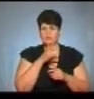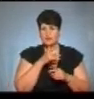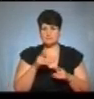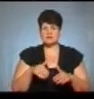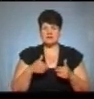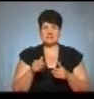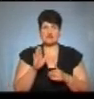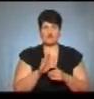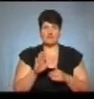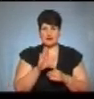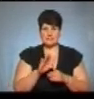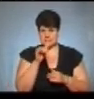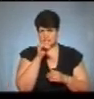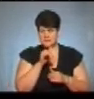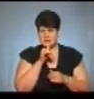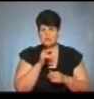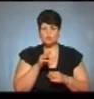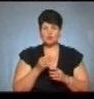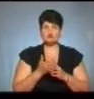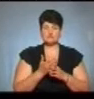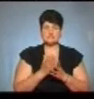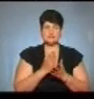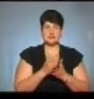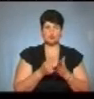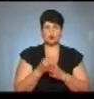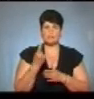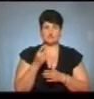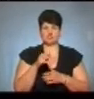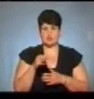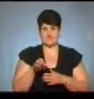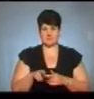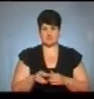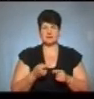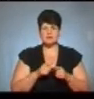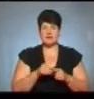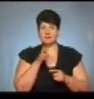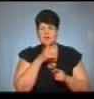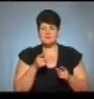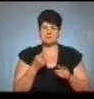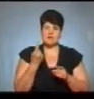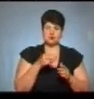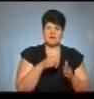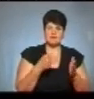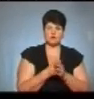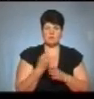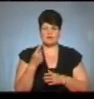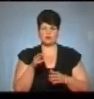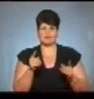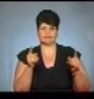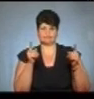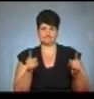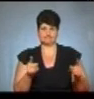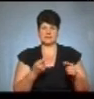звертається в вересні місяці, то субсидія діє до 1 травня. Тобто такий термін з 1 травня до 1 травня – це період дії